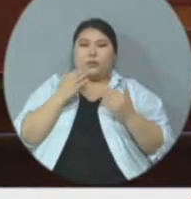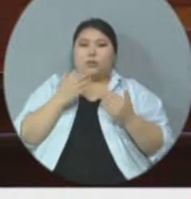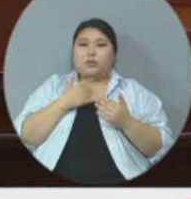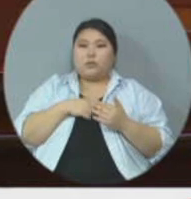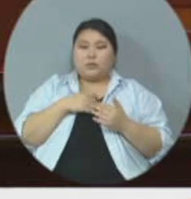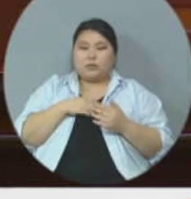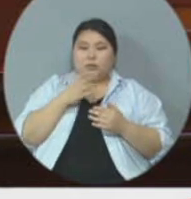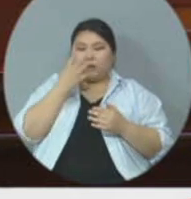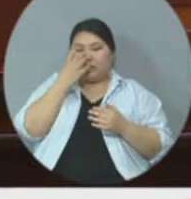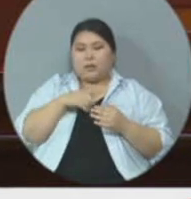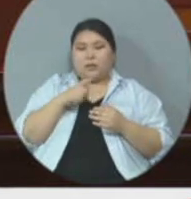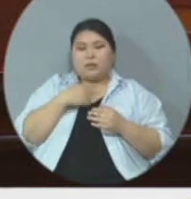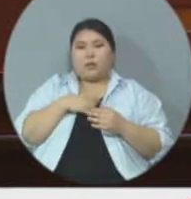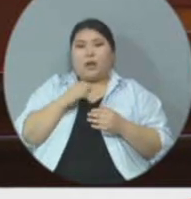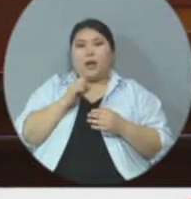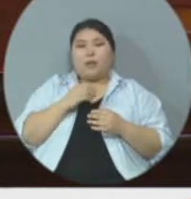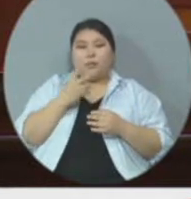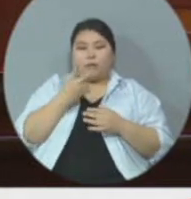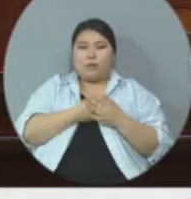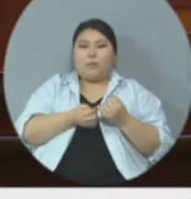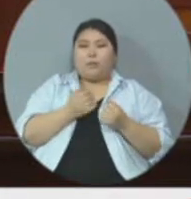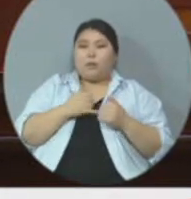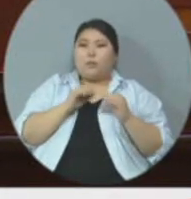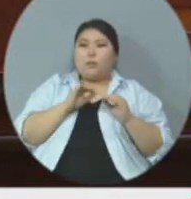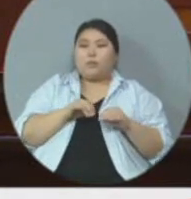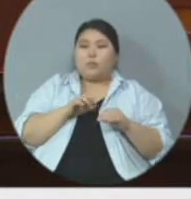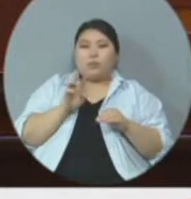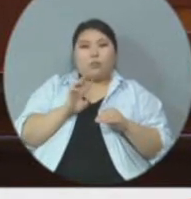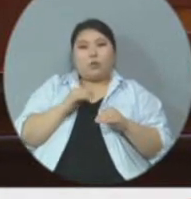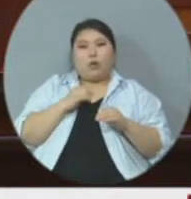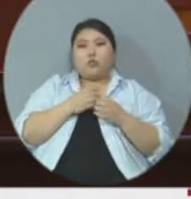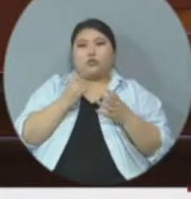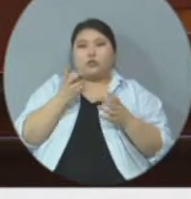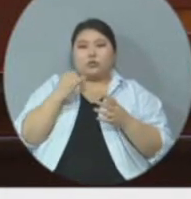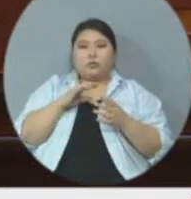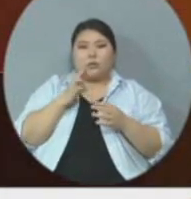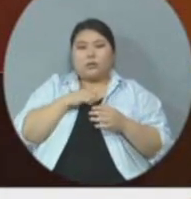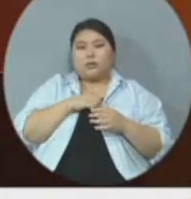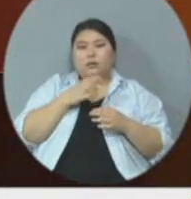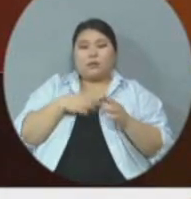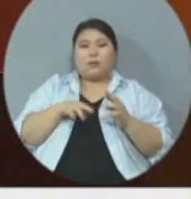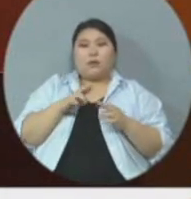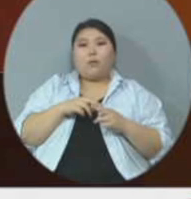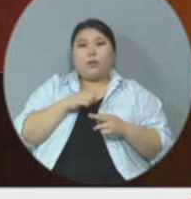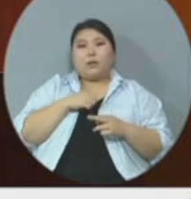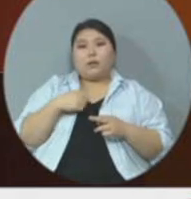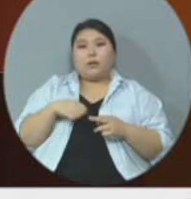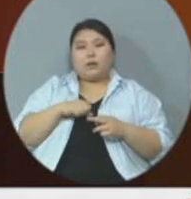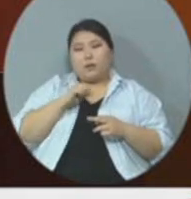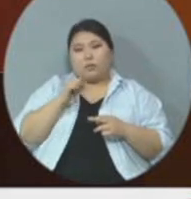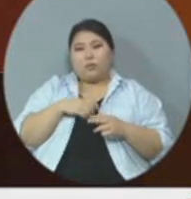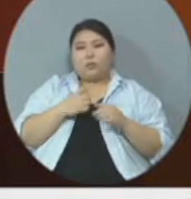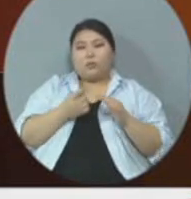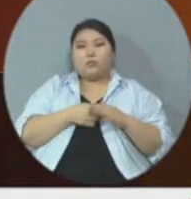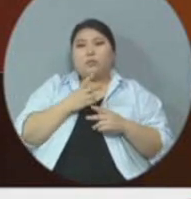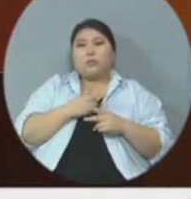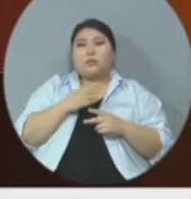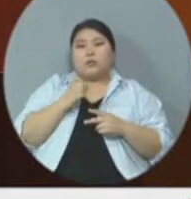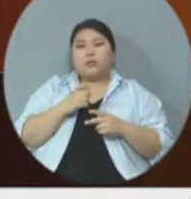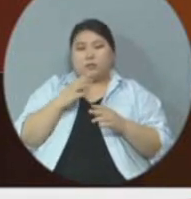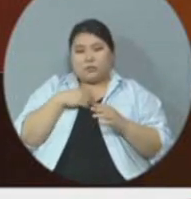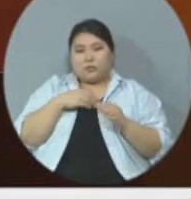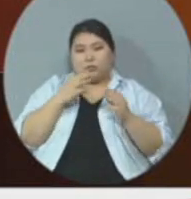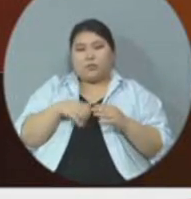засгийн газрын гишүүний албыг давхар хашиж болох тухай буюу олон нийтийн хилдгээр давхар дээлний асуудлыг үндсүүлийн цэц шийдэхдээ улс